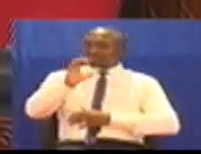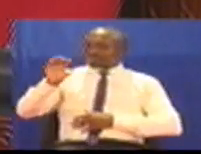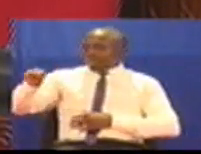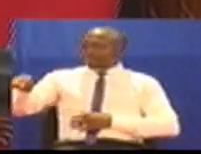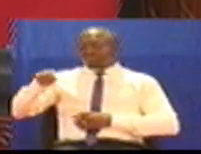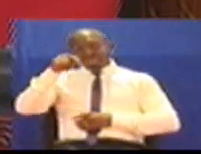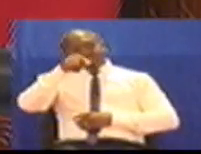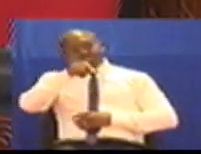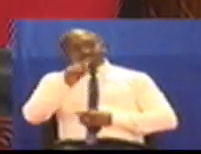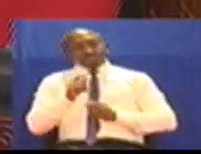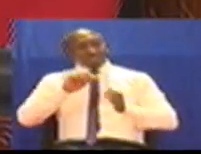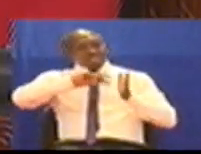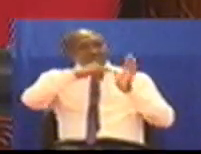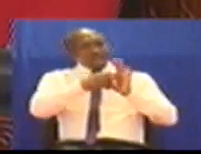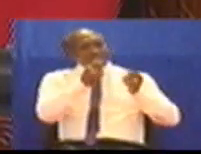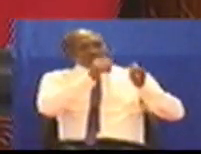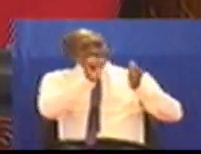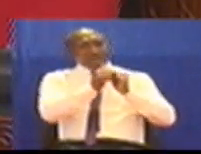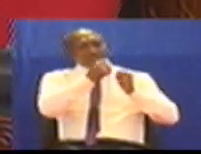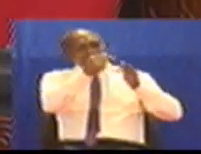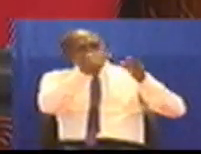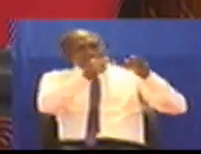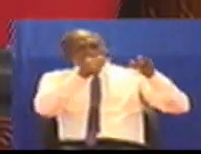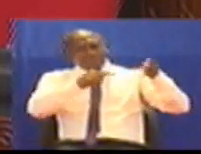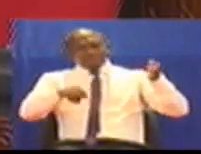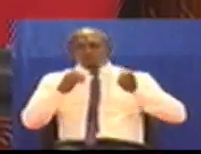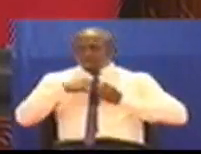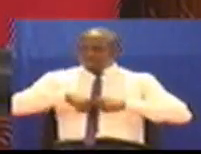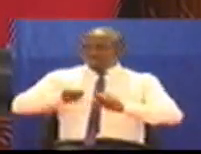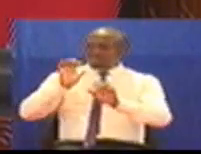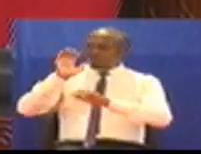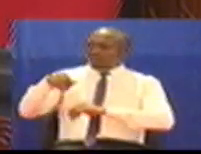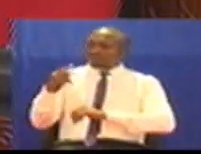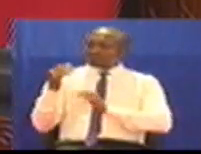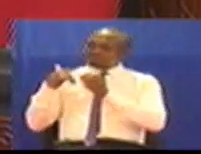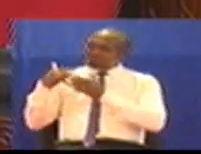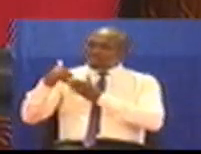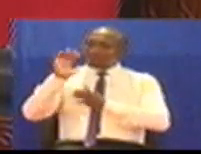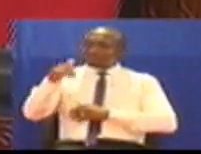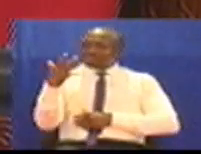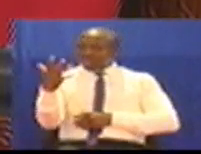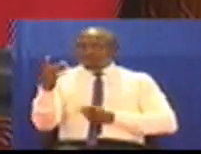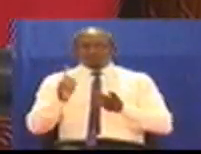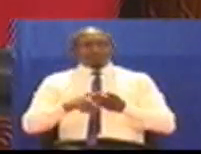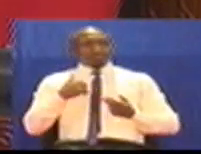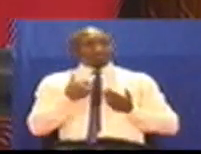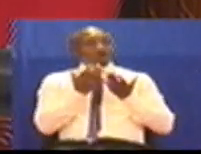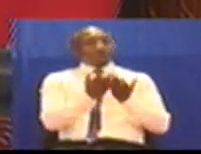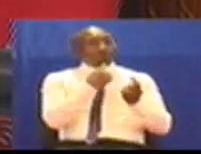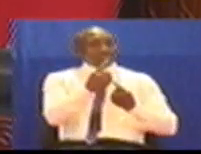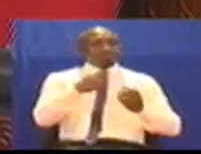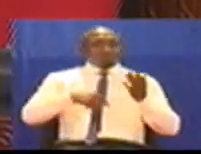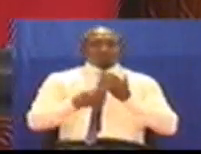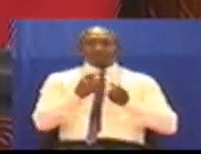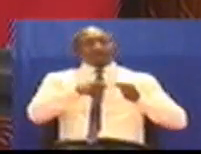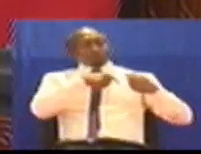Ilani ambayo ilikuwa imeainisha mambo mbalimbali ambayo yatatekelezwa katika kipindi hiki cha miaka mitano. Naomba niseme kutoka kwenye sakafu